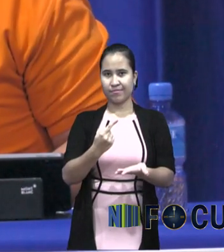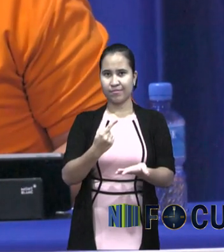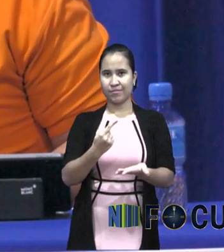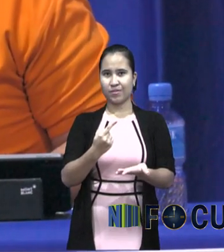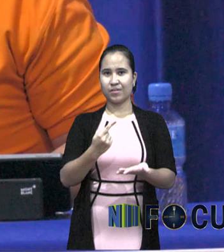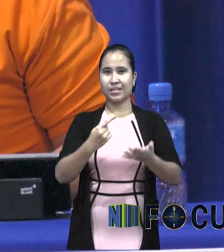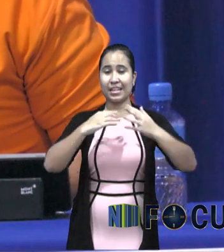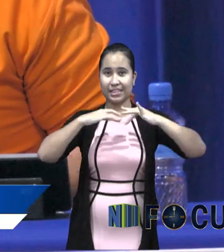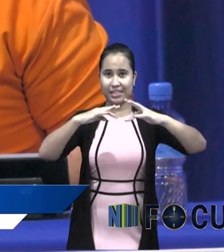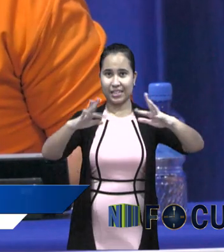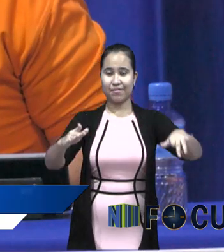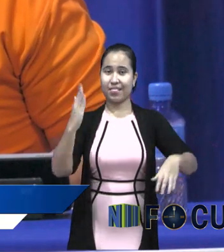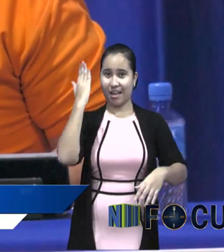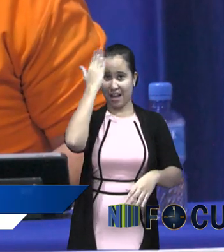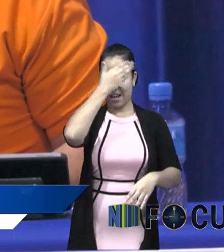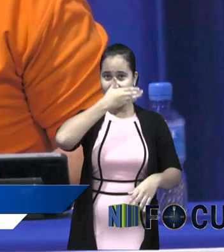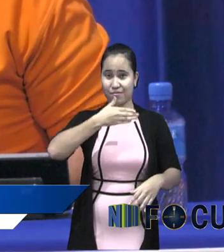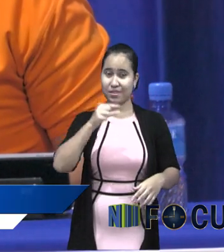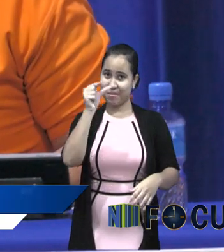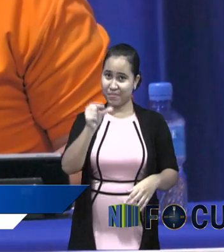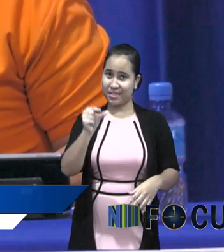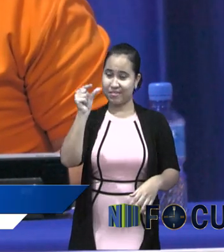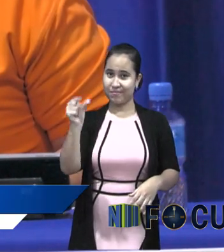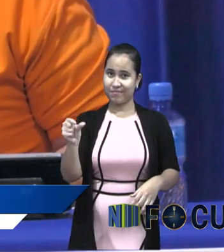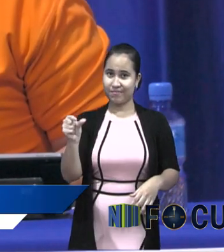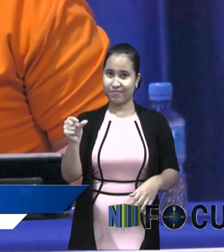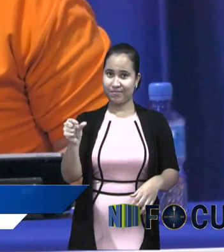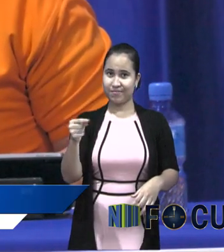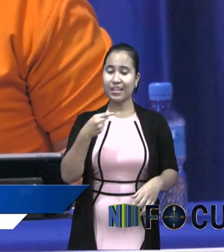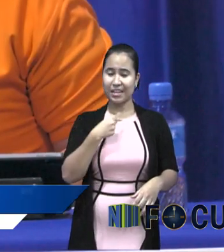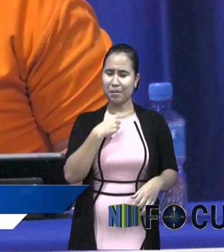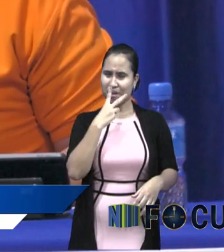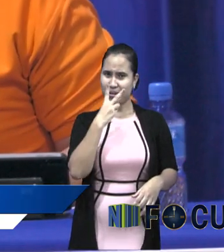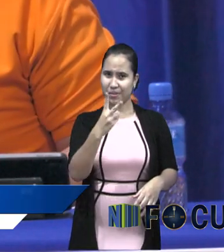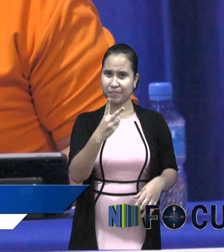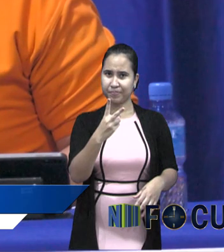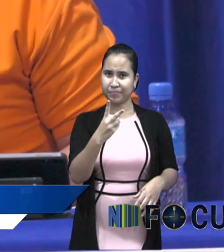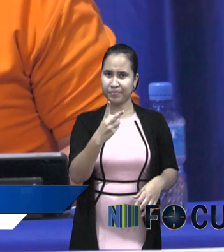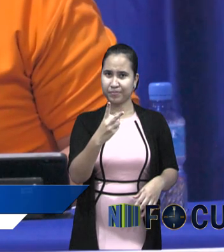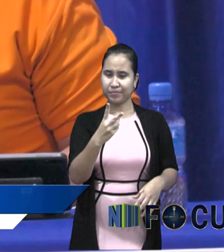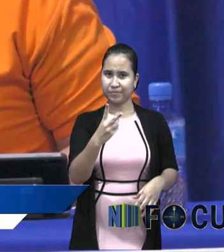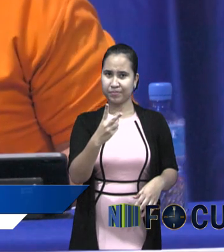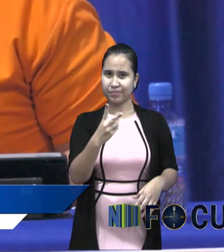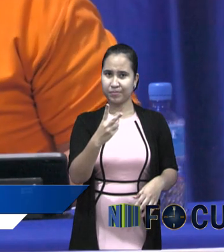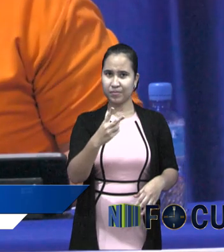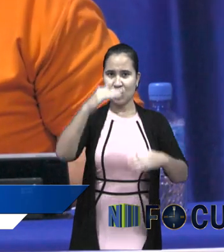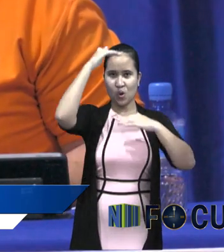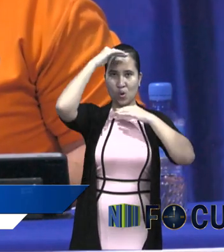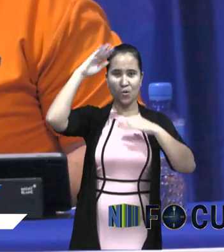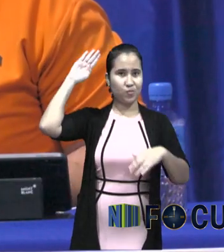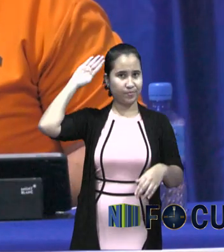handhaving van de avondmensen, ik heb al gewezen, of tenminste verwezen naar